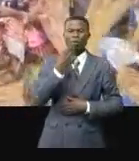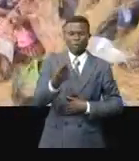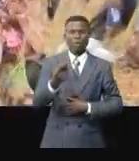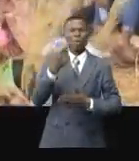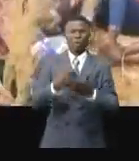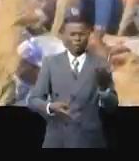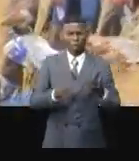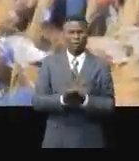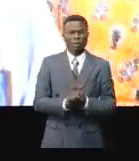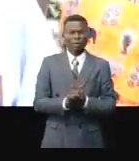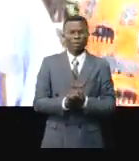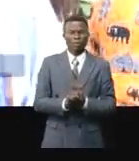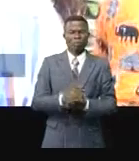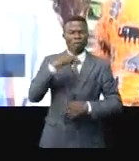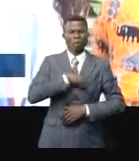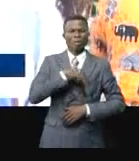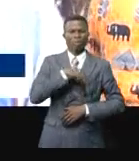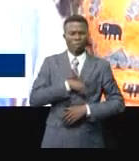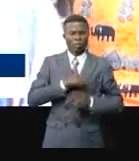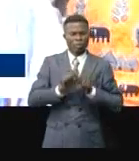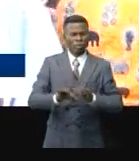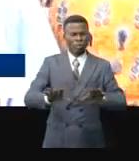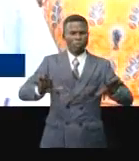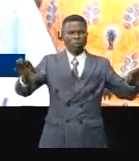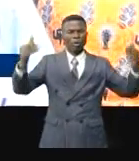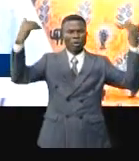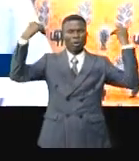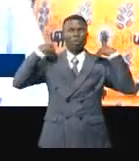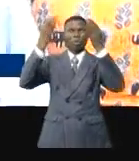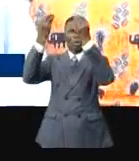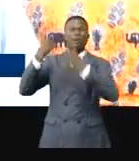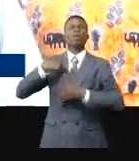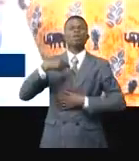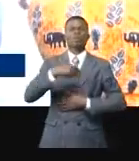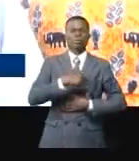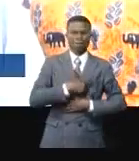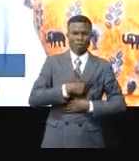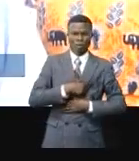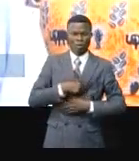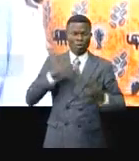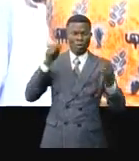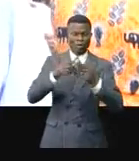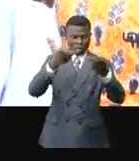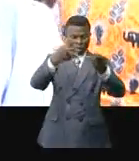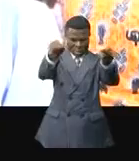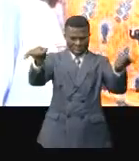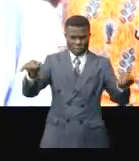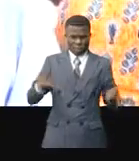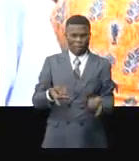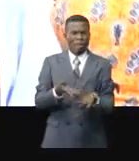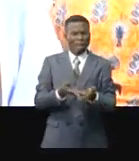étendre la mission que le Seigneur nous a laissée vers ces contrées qui semblaient